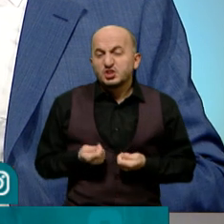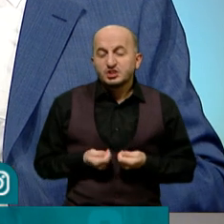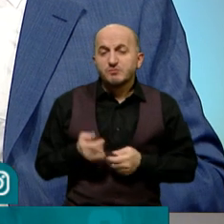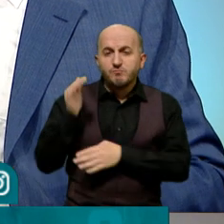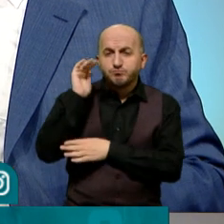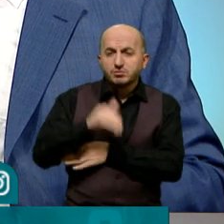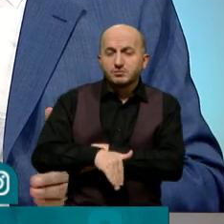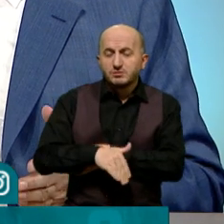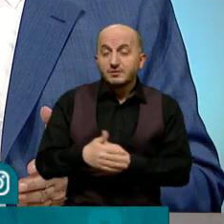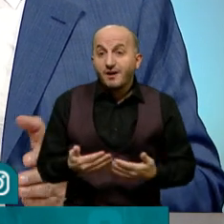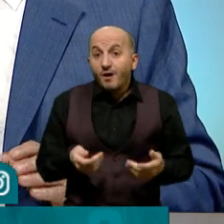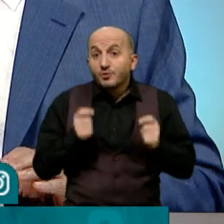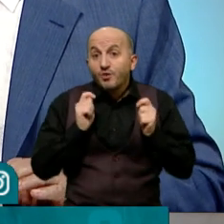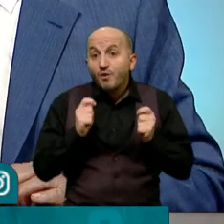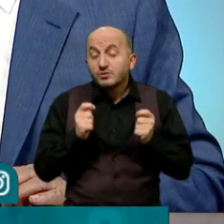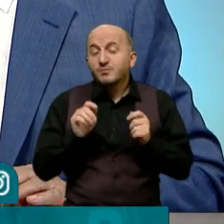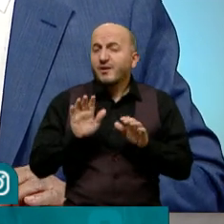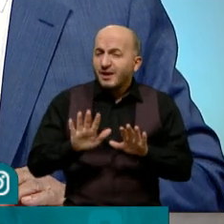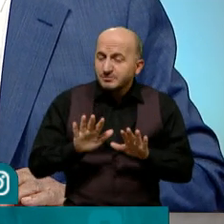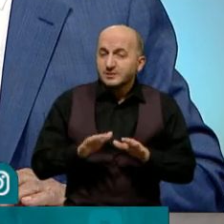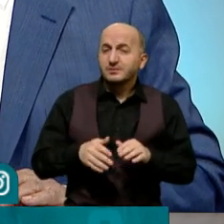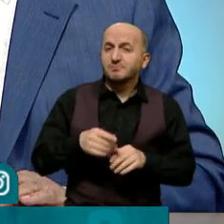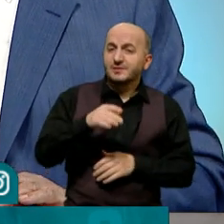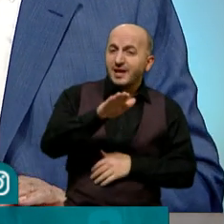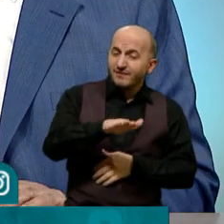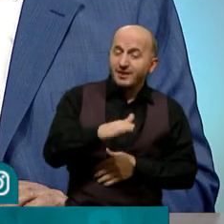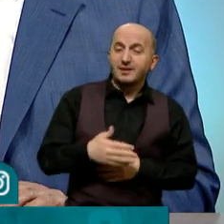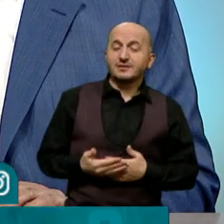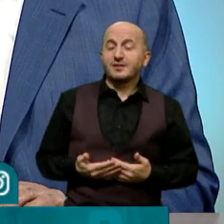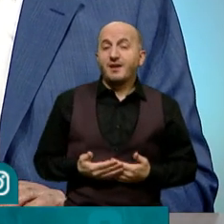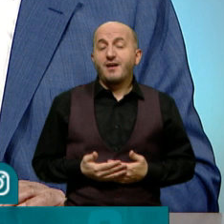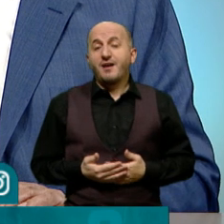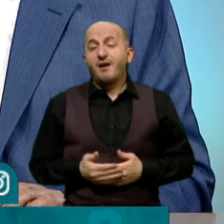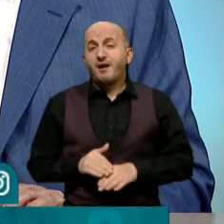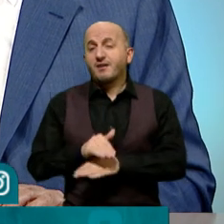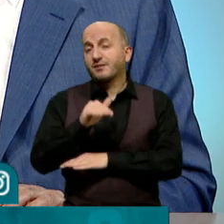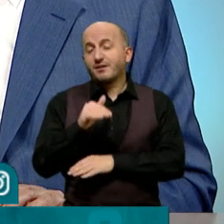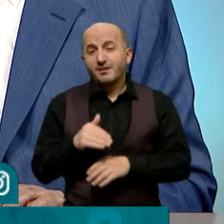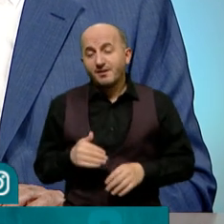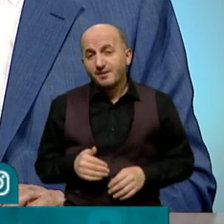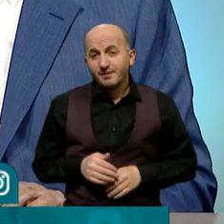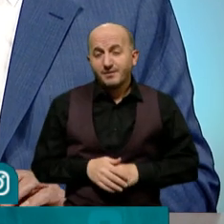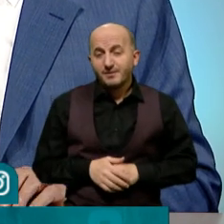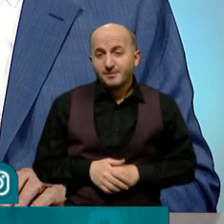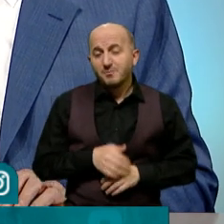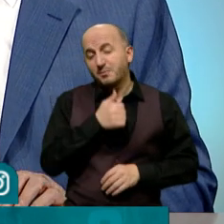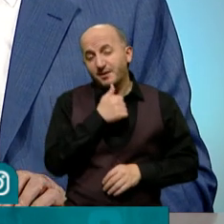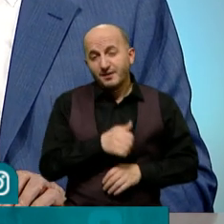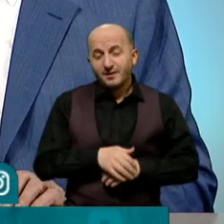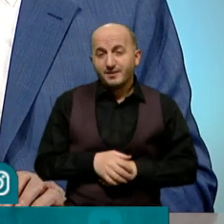iflas etmiş, zor durumda kalmış bir evladına hayatta bir